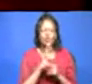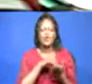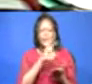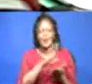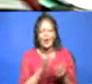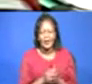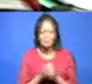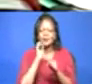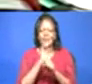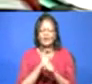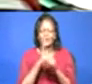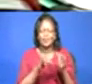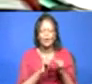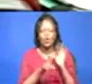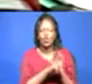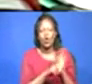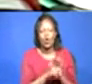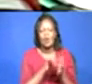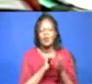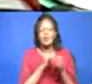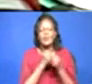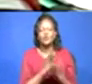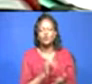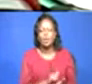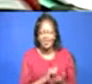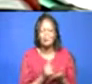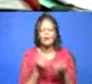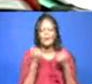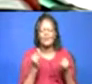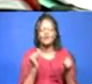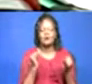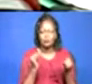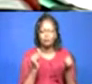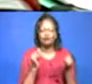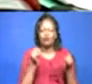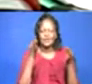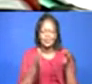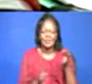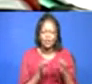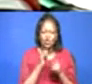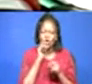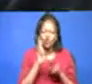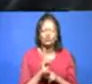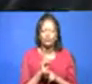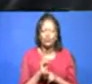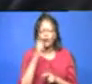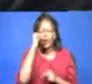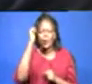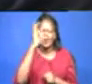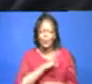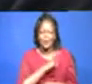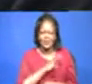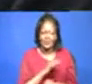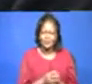wa masuala ya sheria wa serikali ili kuhakikisha kwamba mfumo wa utekelezaji haki au utatumika kwa manufaa ya kisiasa. Fair